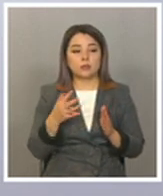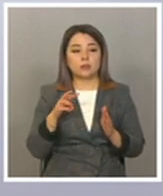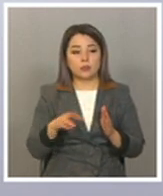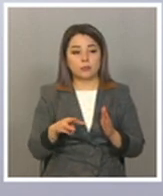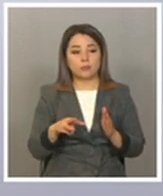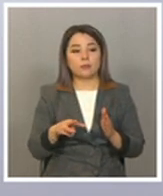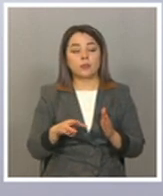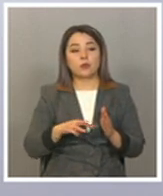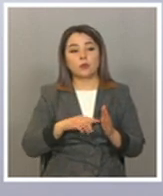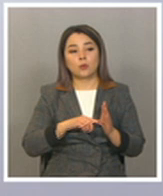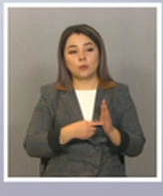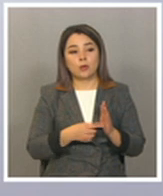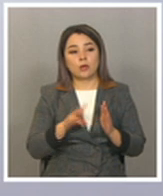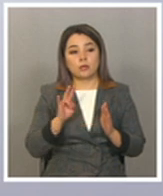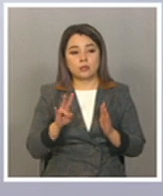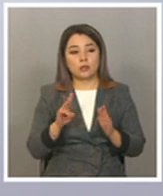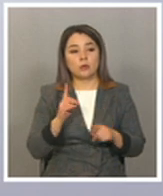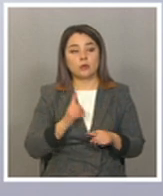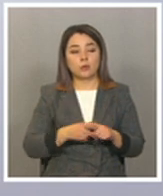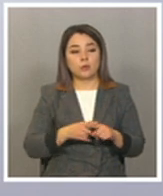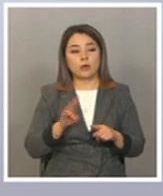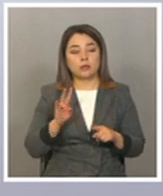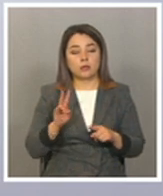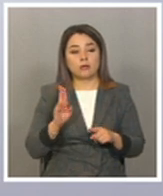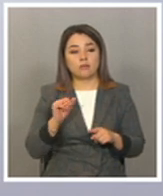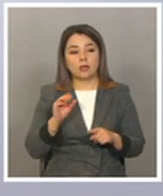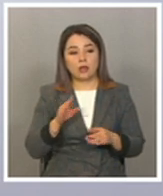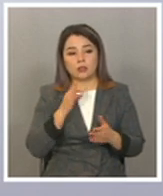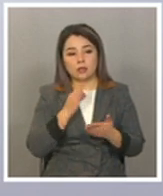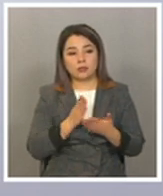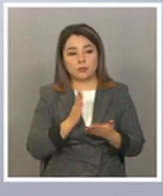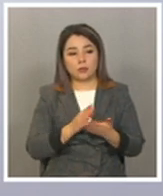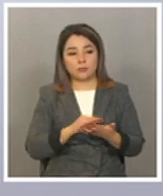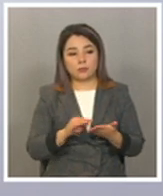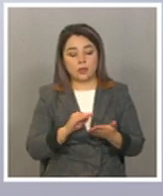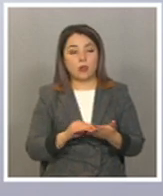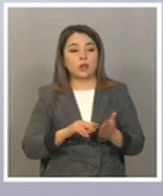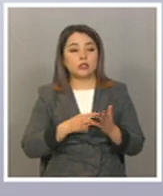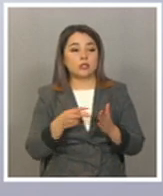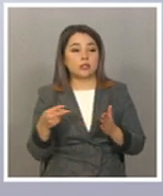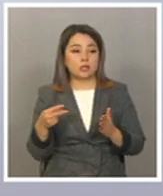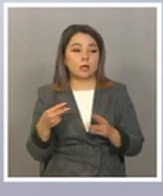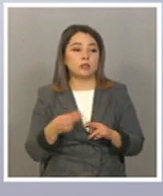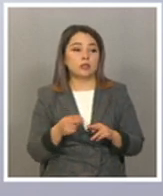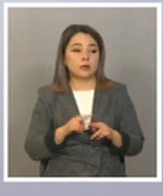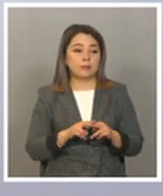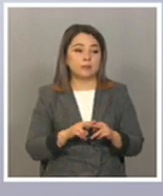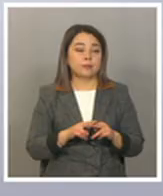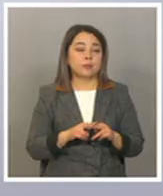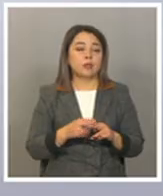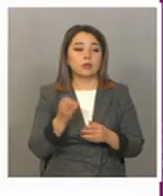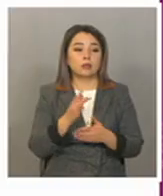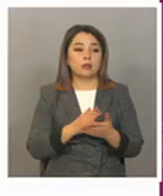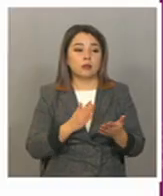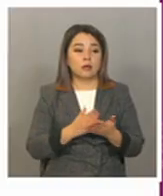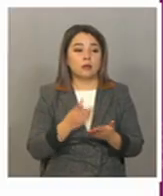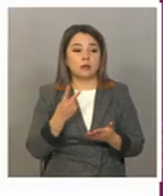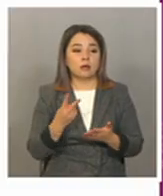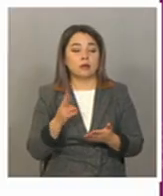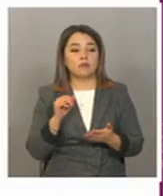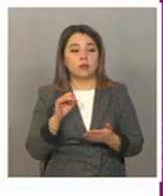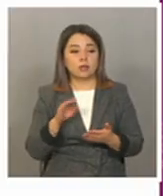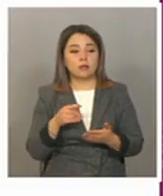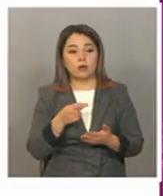5m көбейтілген n қосылған n-нің квадраты. Тең. Ал енді ары қарай 2-нің